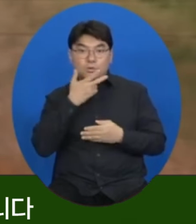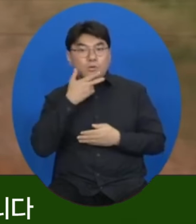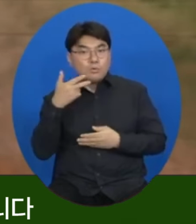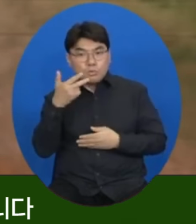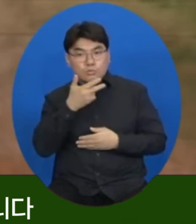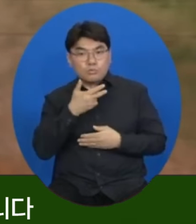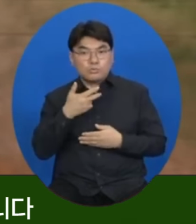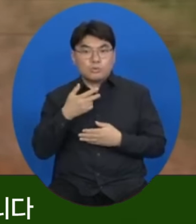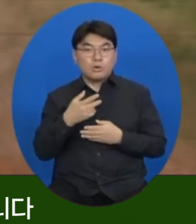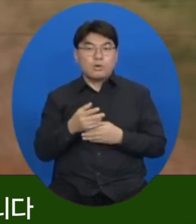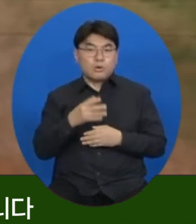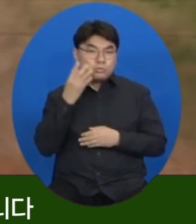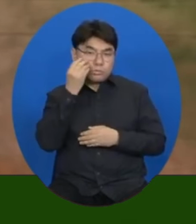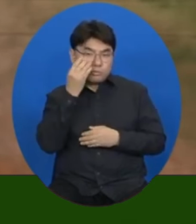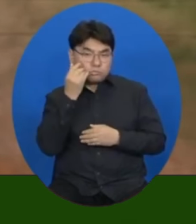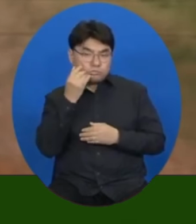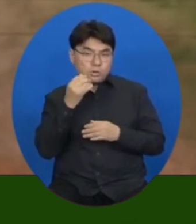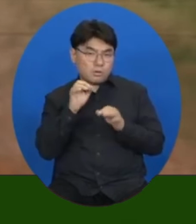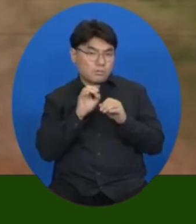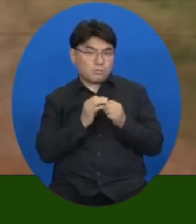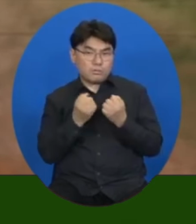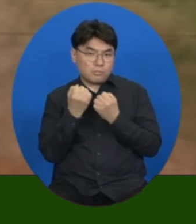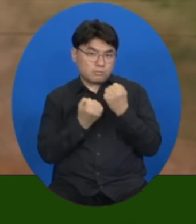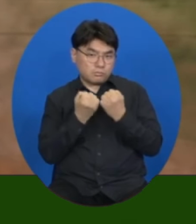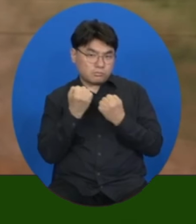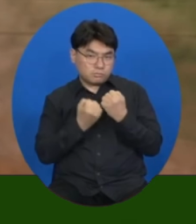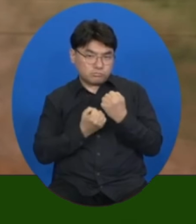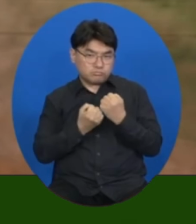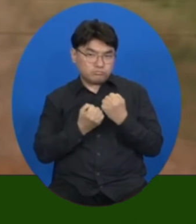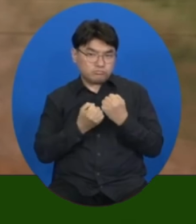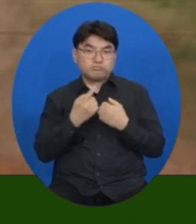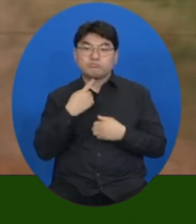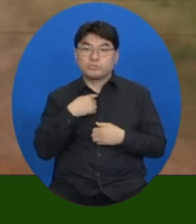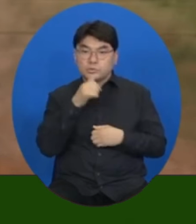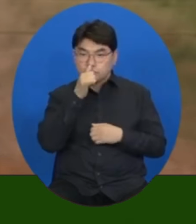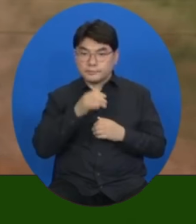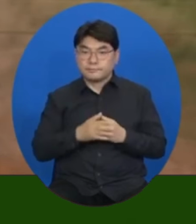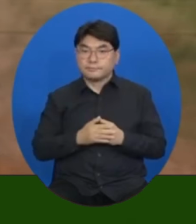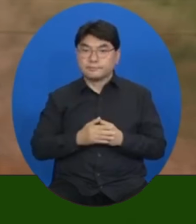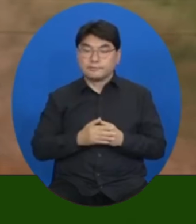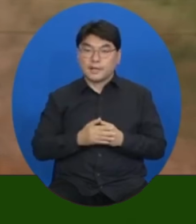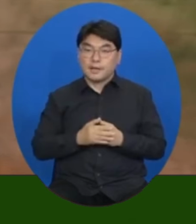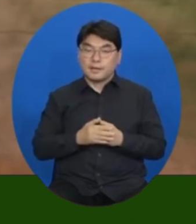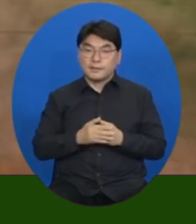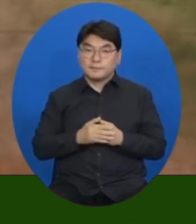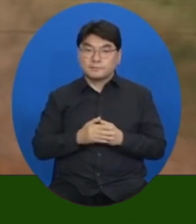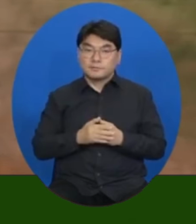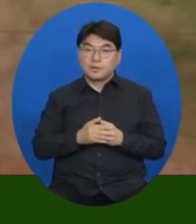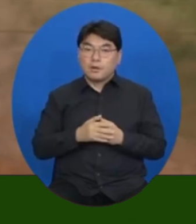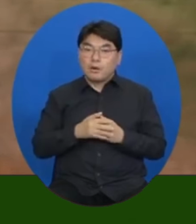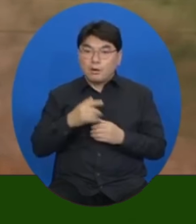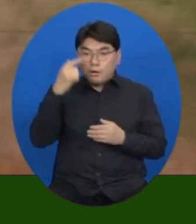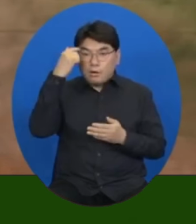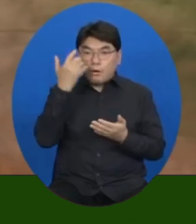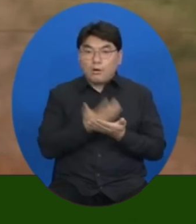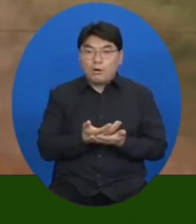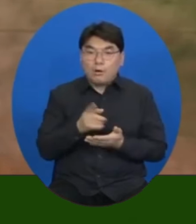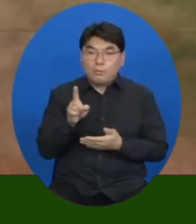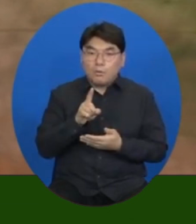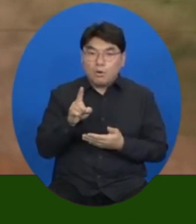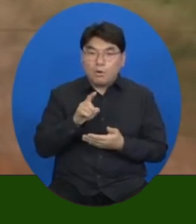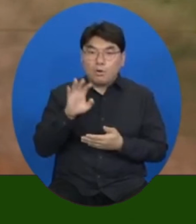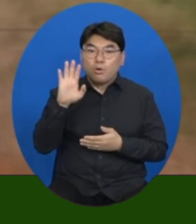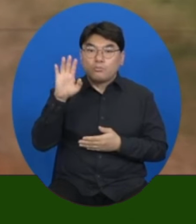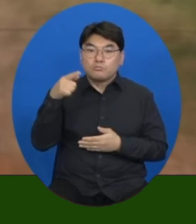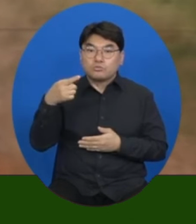풀어가지고 이렇게 기도를 합니다 뭐 그게 중요한 것이 아니라 무 문제지만 그 앞에 더 충격적인 것은 브라마라이트